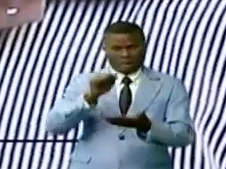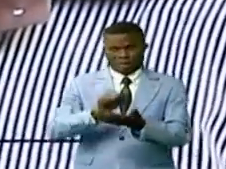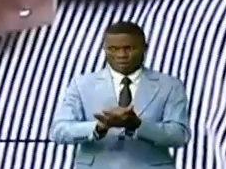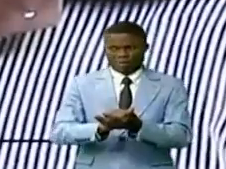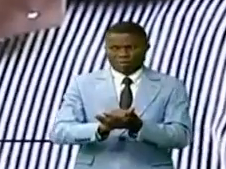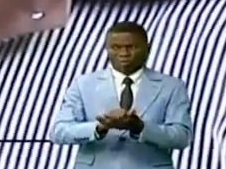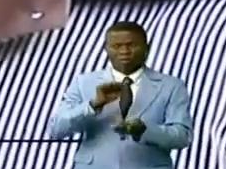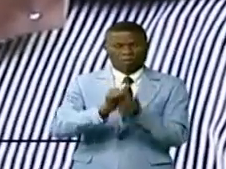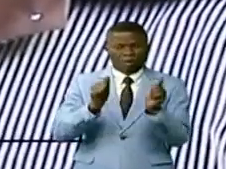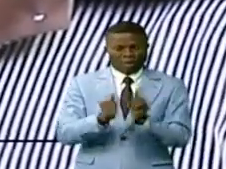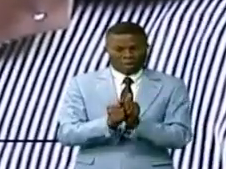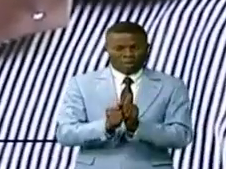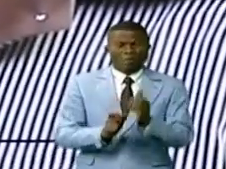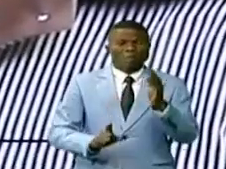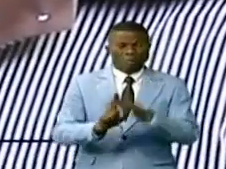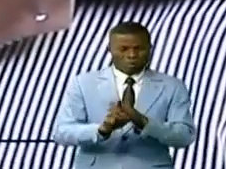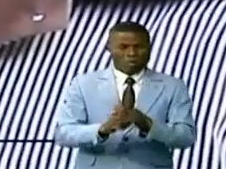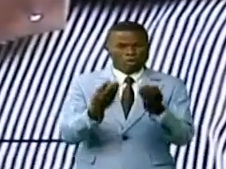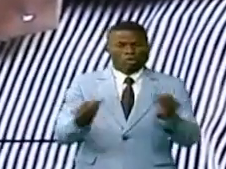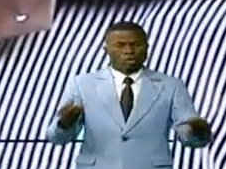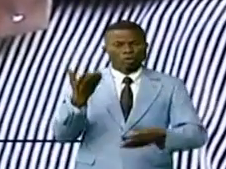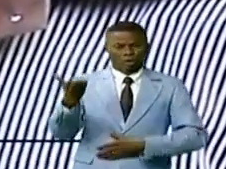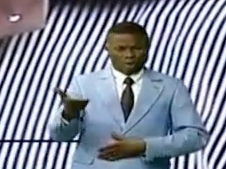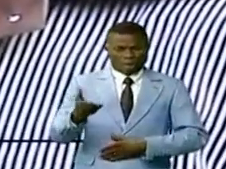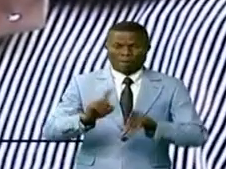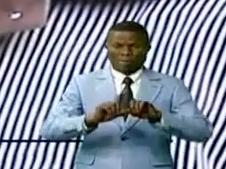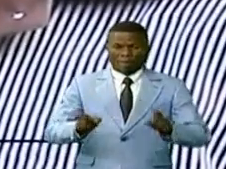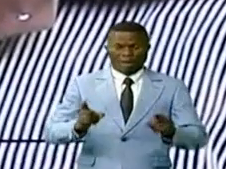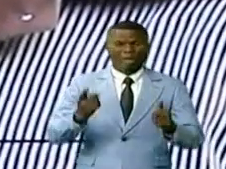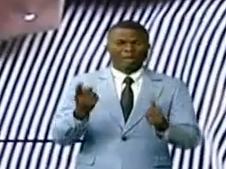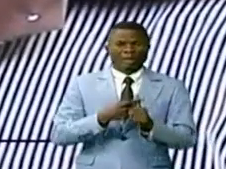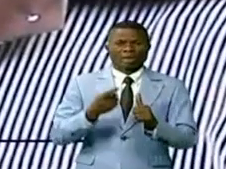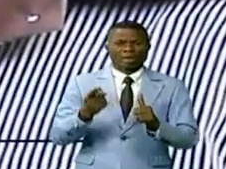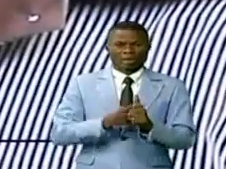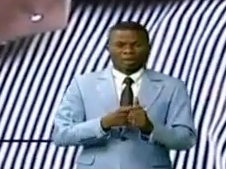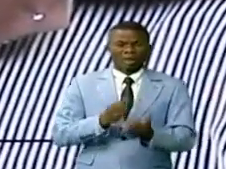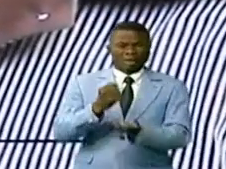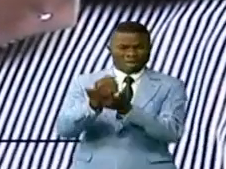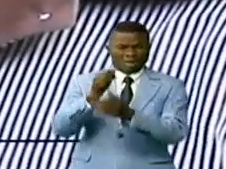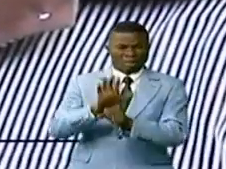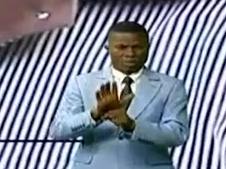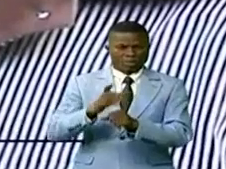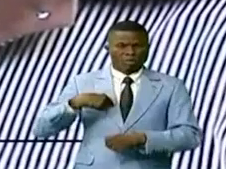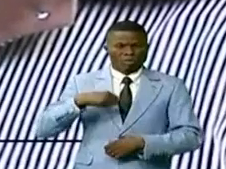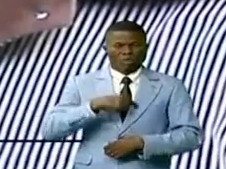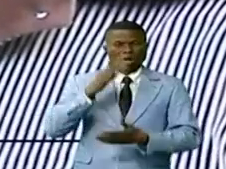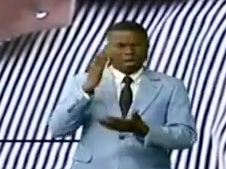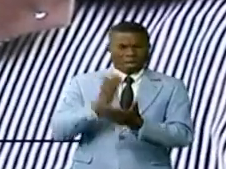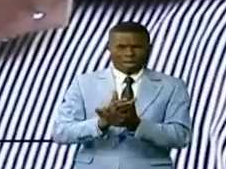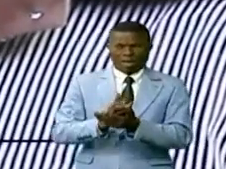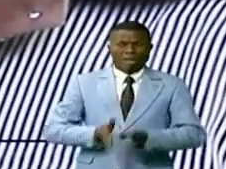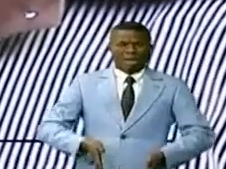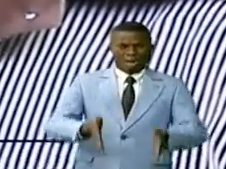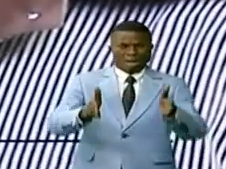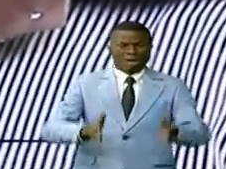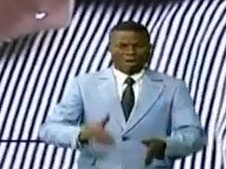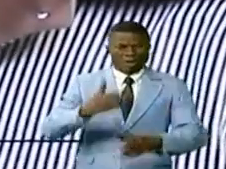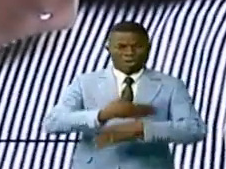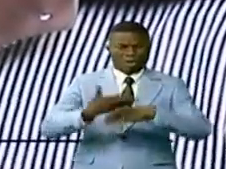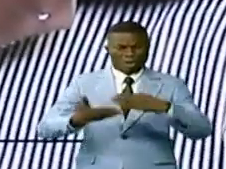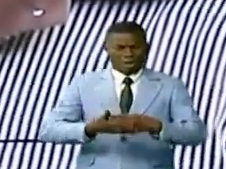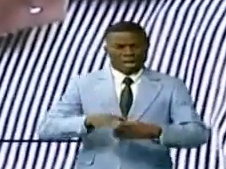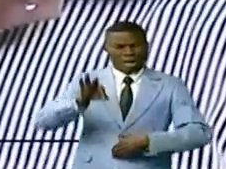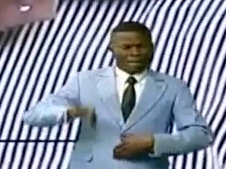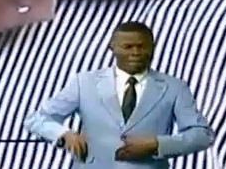des problèmes, on trouve des solutions. Néanmoins, il faut qu'on nous aide d'abord à déterminer surtout la route des terrains